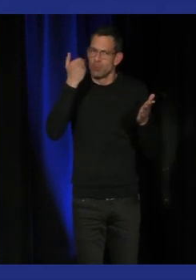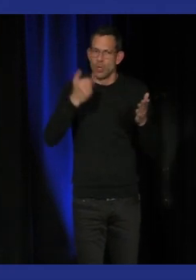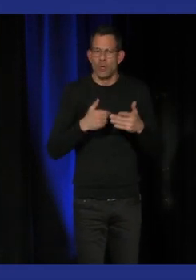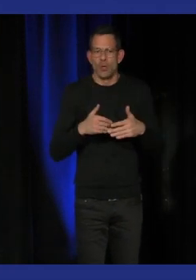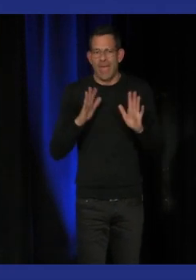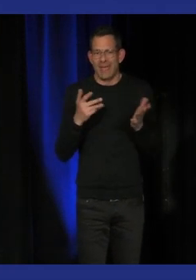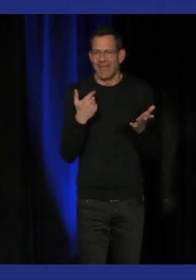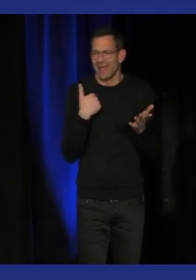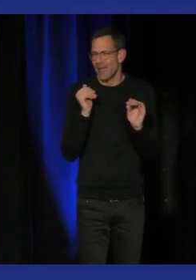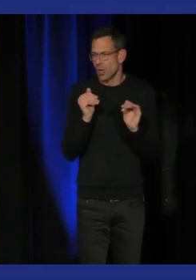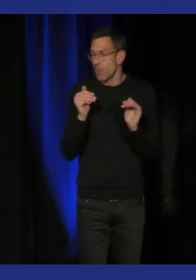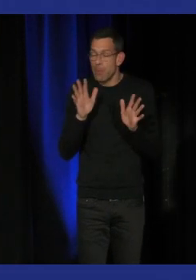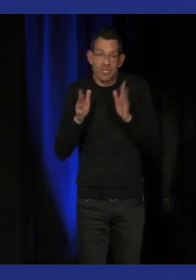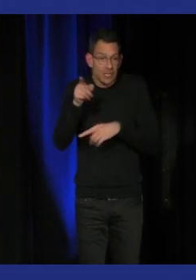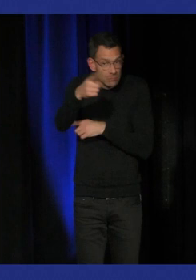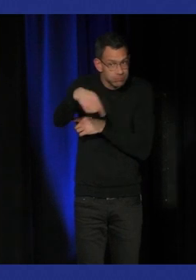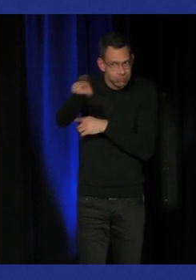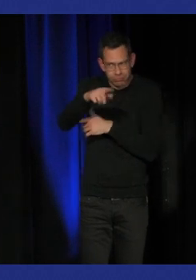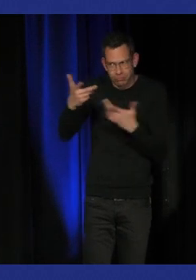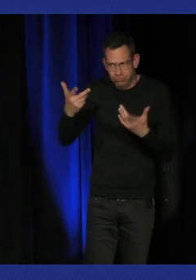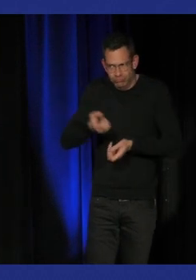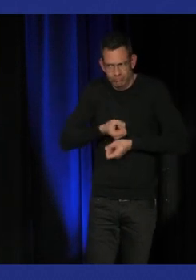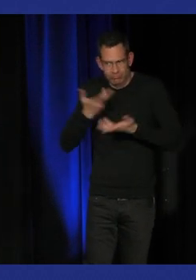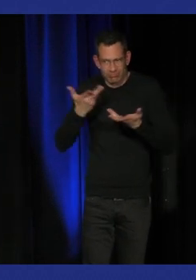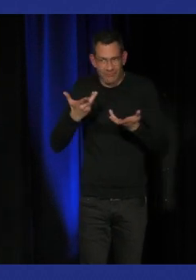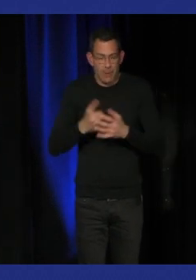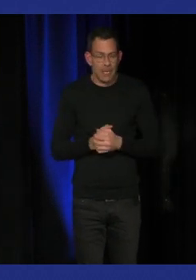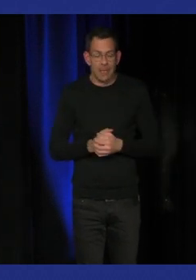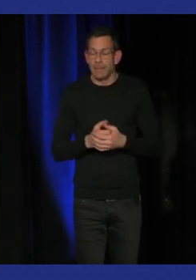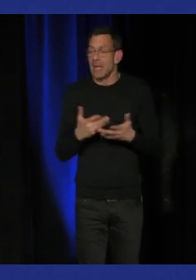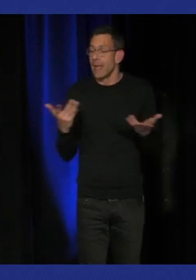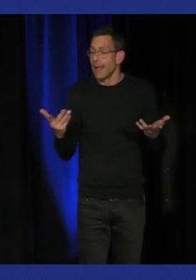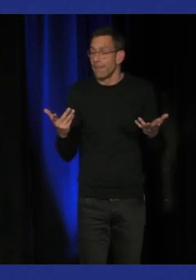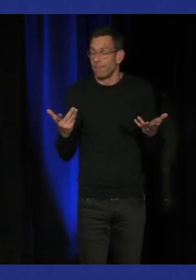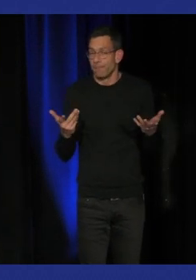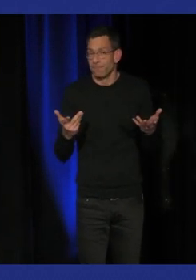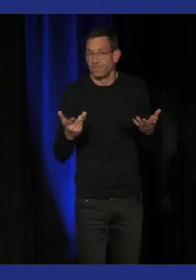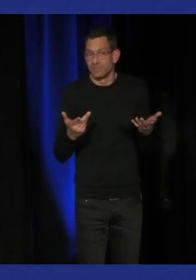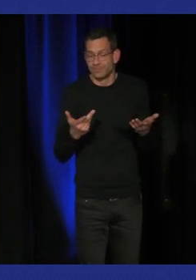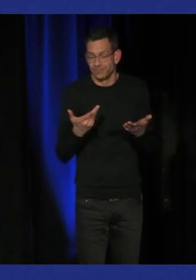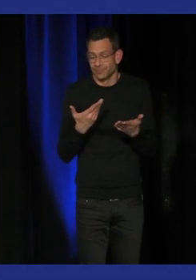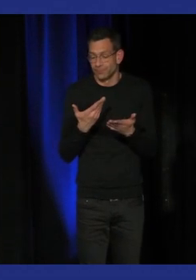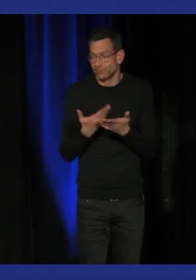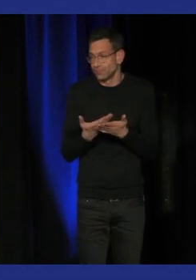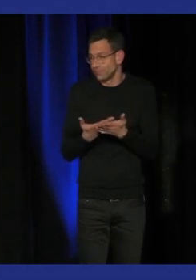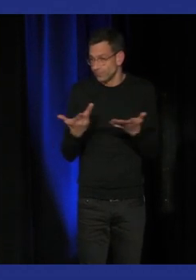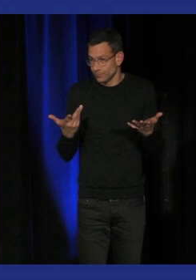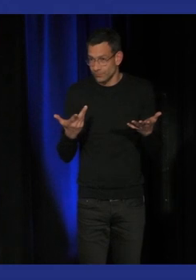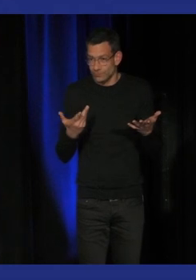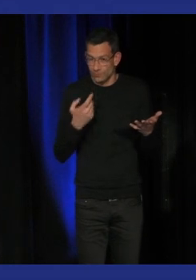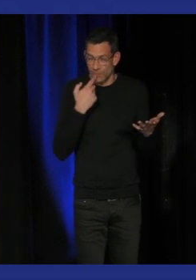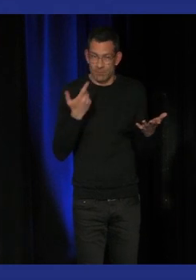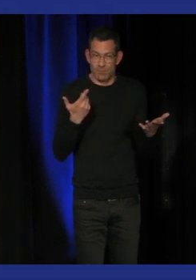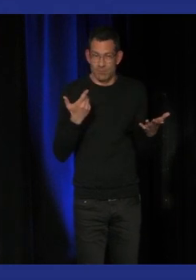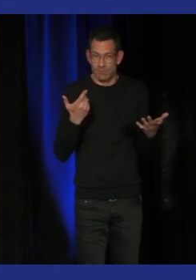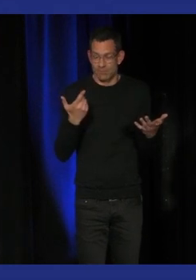aussi, peut-être que la salle aussi aura des réactions à ce sujet, qu'est-ce qui peut aider finalement à mieux ancrer aussi l'importance de penser l'apport